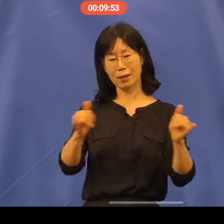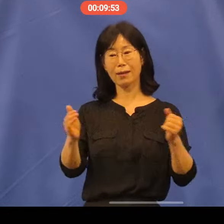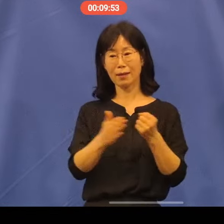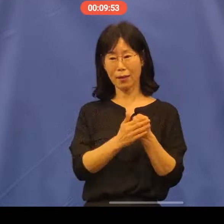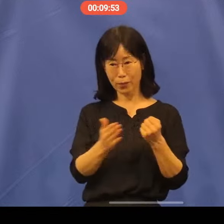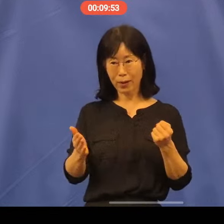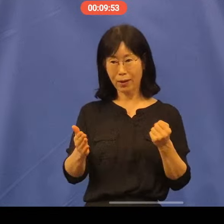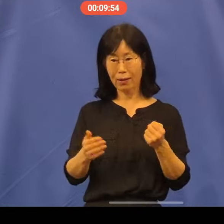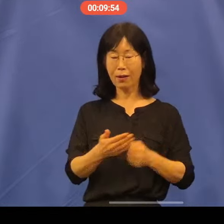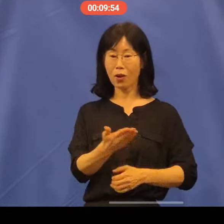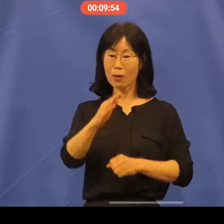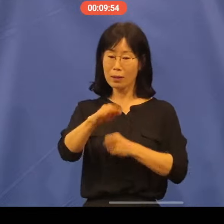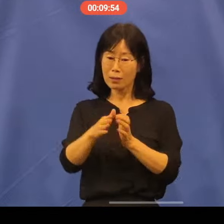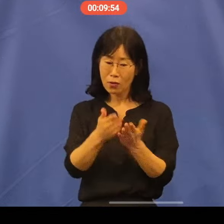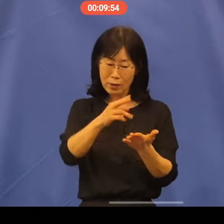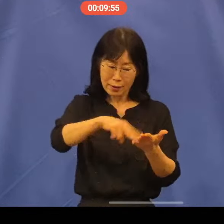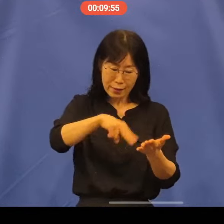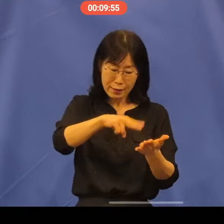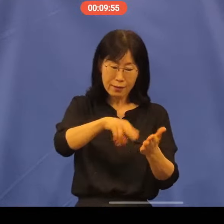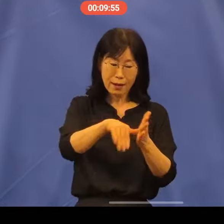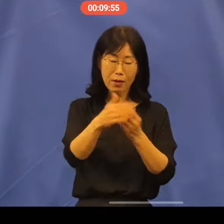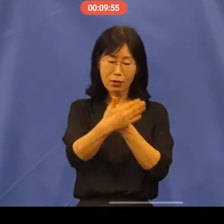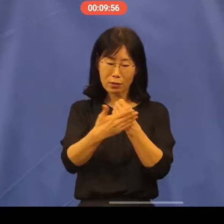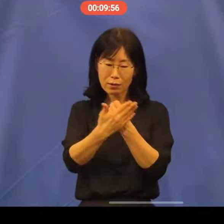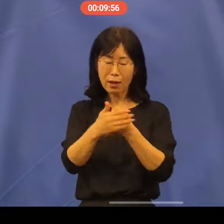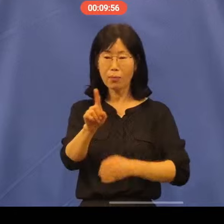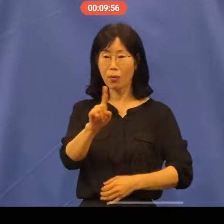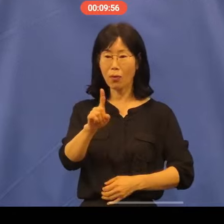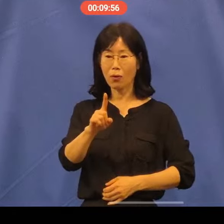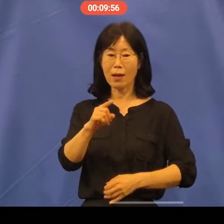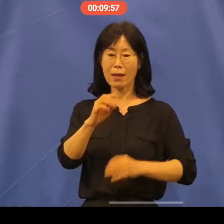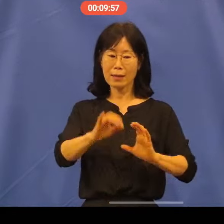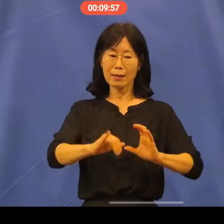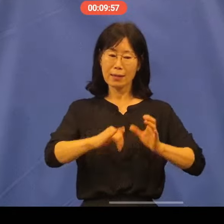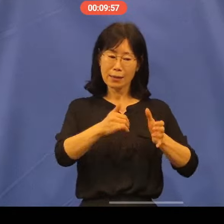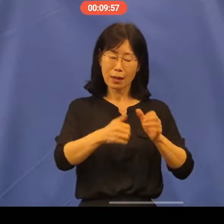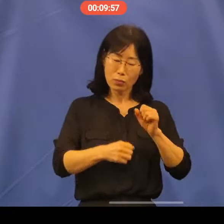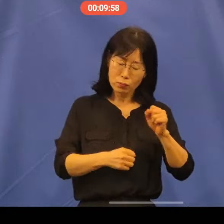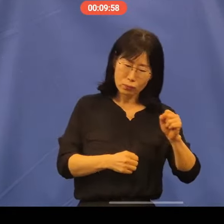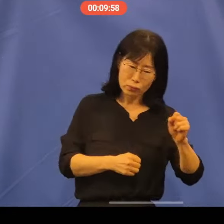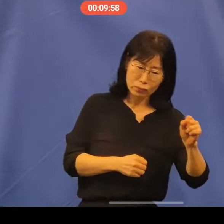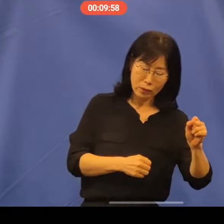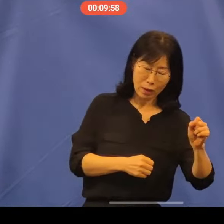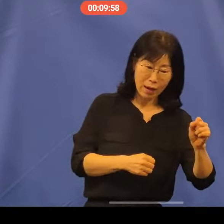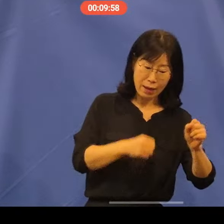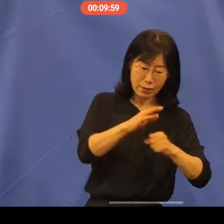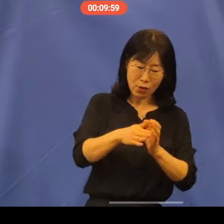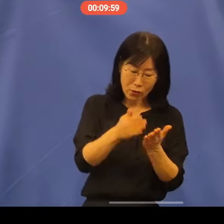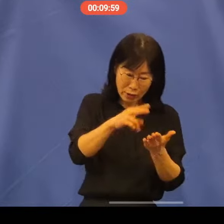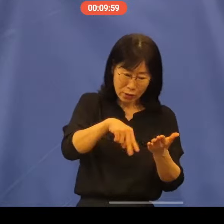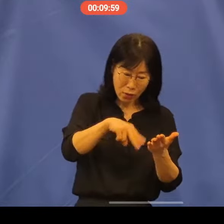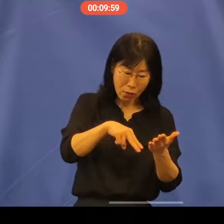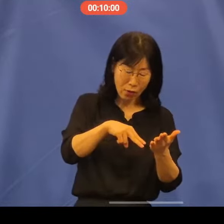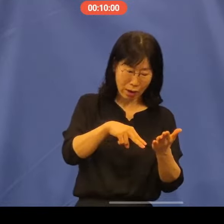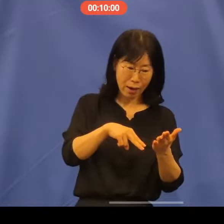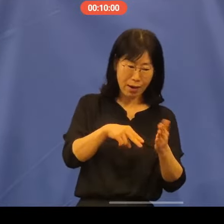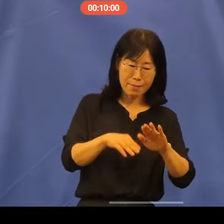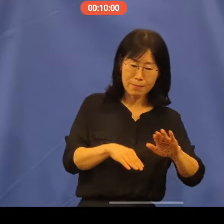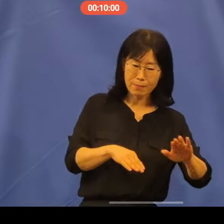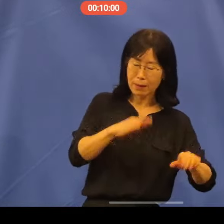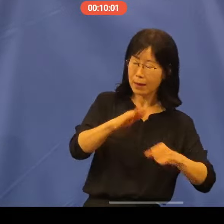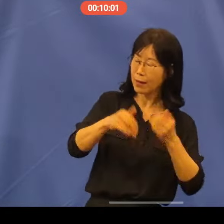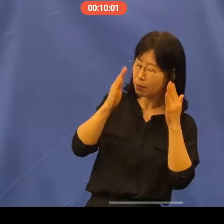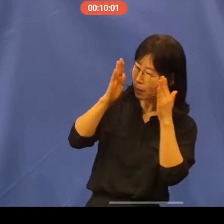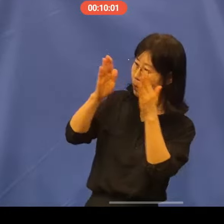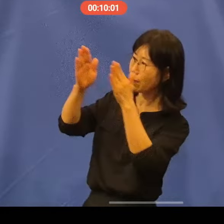성경을 읽을 때 주어지는 은혜가 뭐냐면 우리에게로 향해 있던 시선과 관심이 하나님에게로 옮겨지는 거예요. 이게